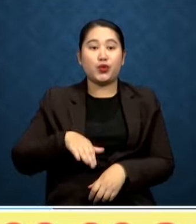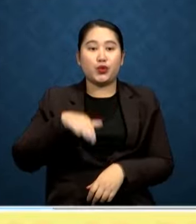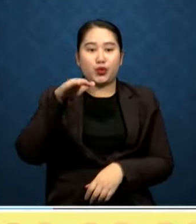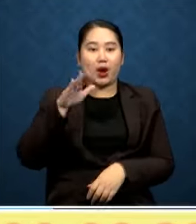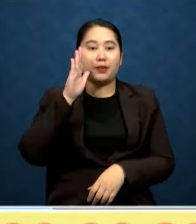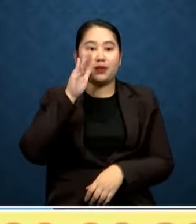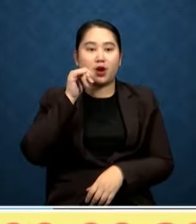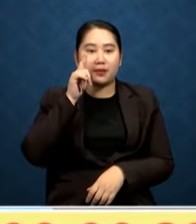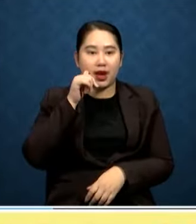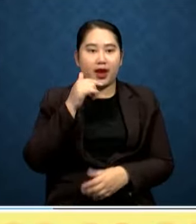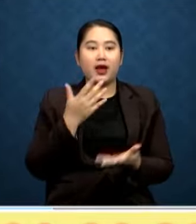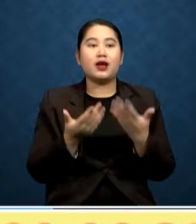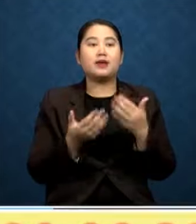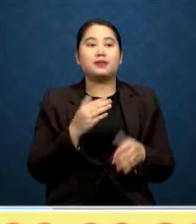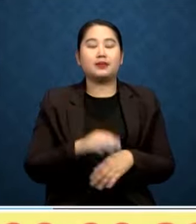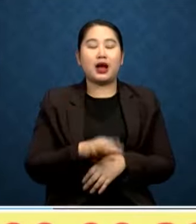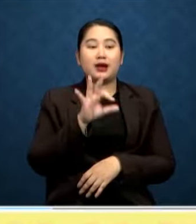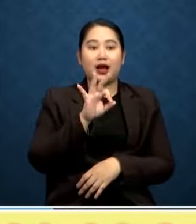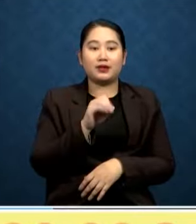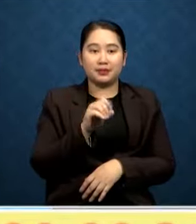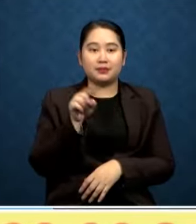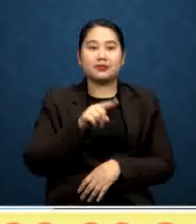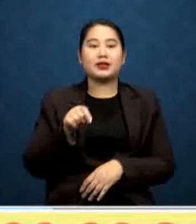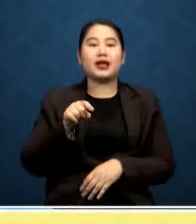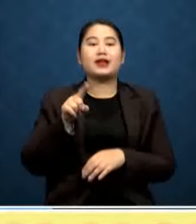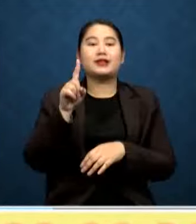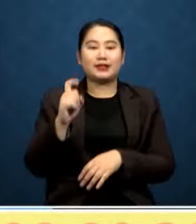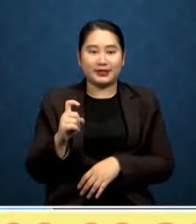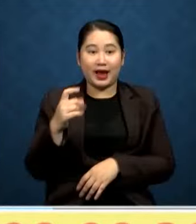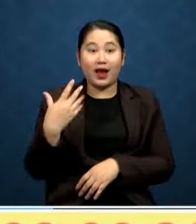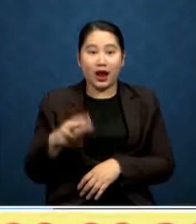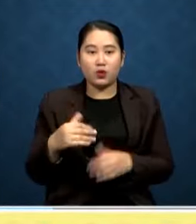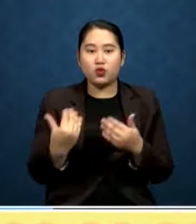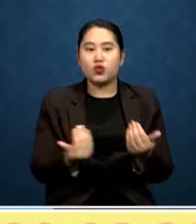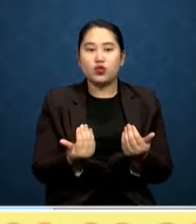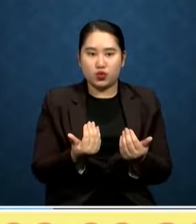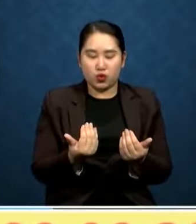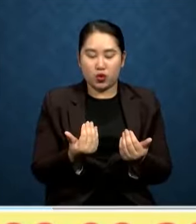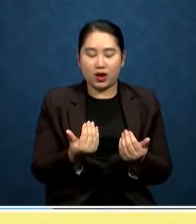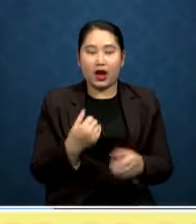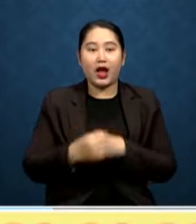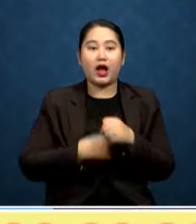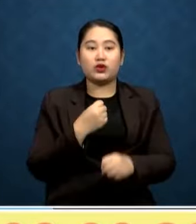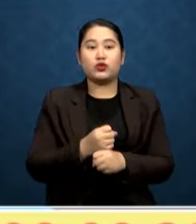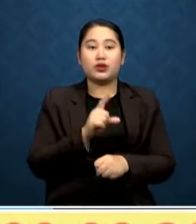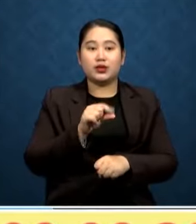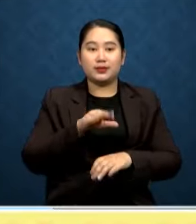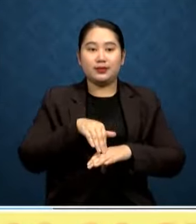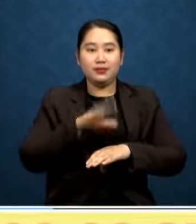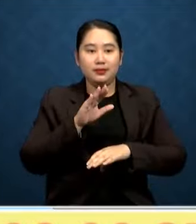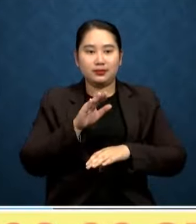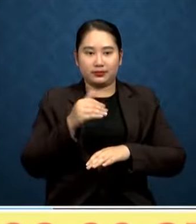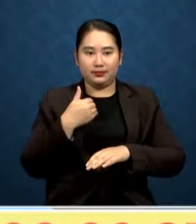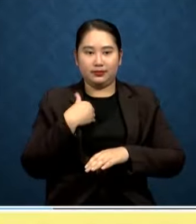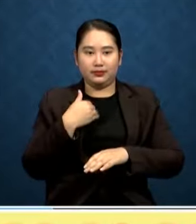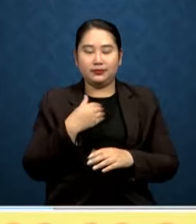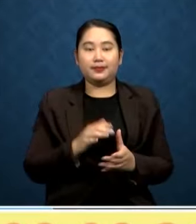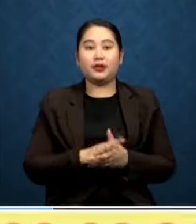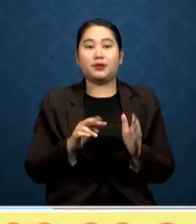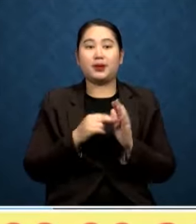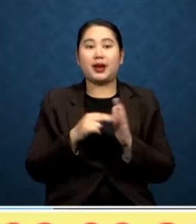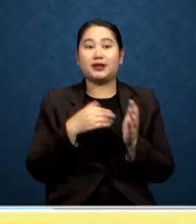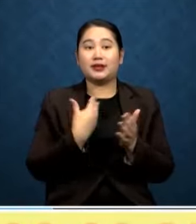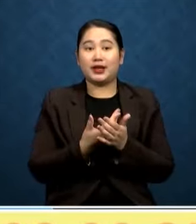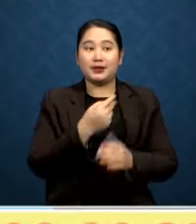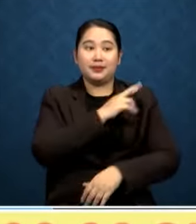มารดาร้อยละ 90เสียชีวิตแล้วบุตรร้อยละ 90จะอายุเกิน 20ปีบริบูรณ์ซึ่งเบิกค่า